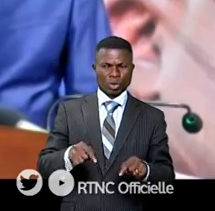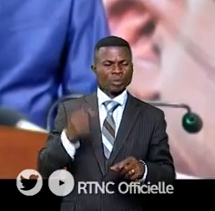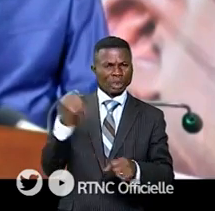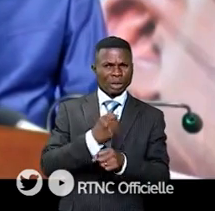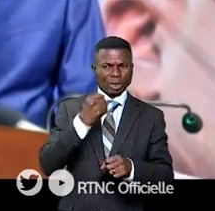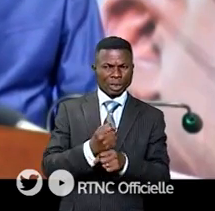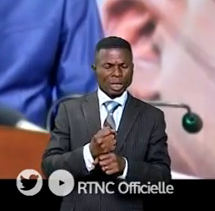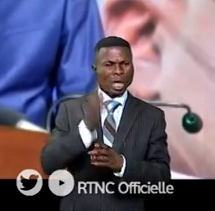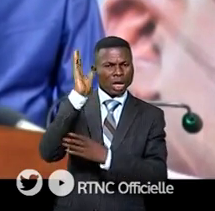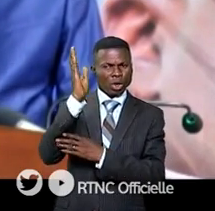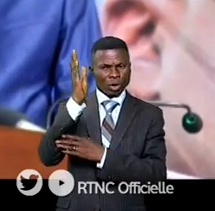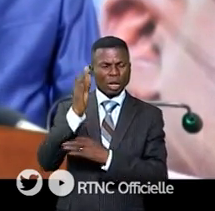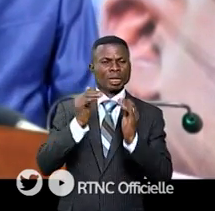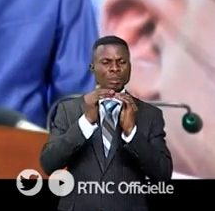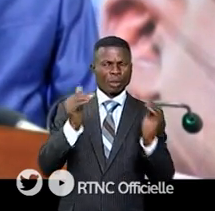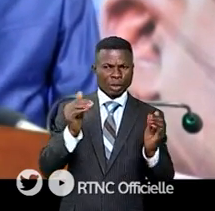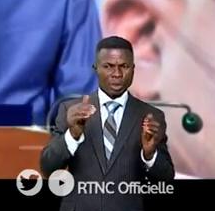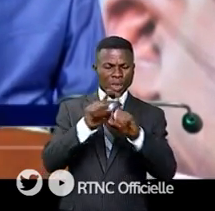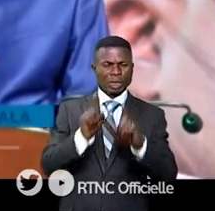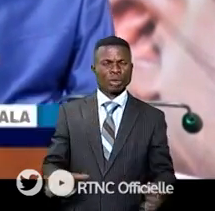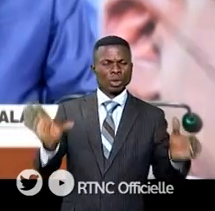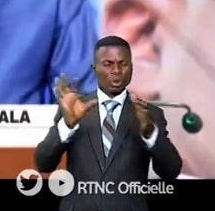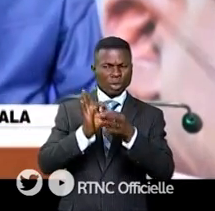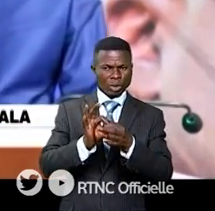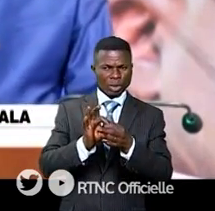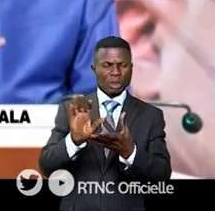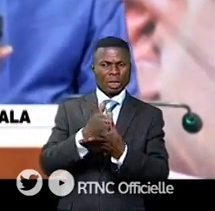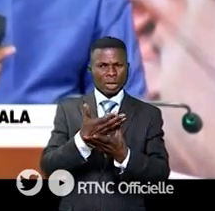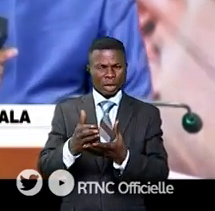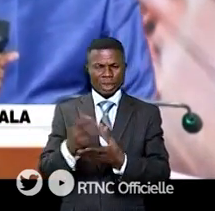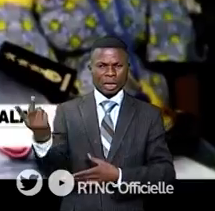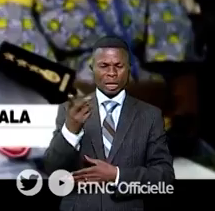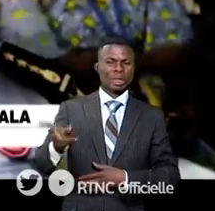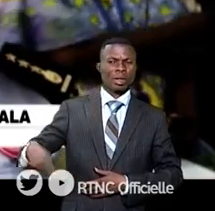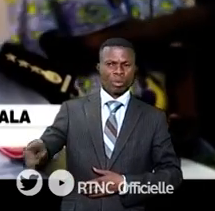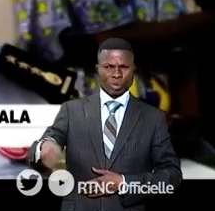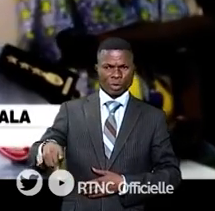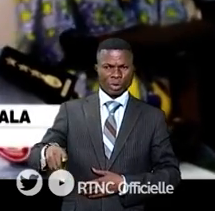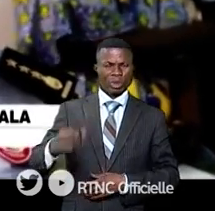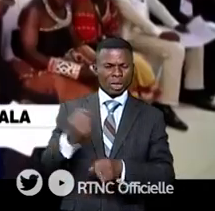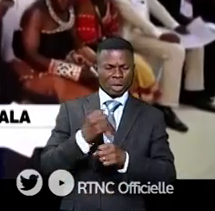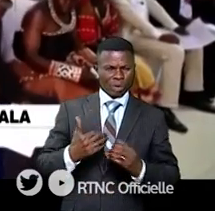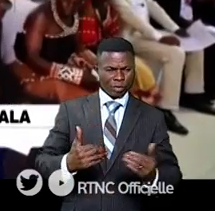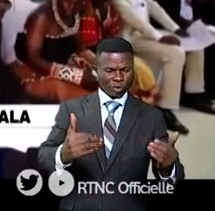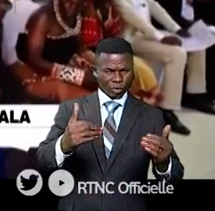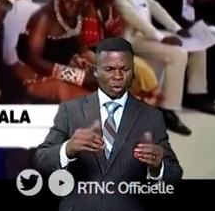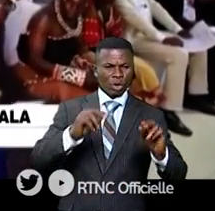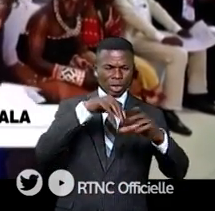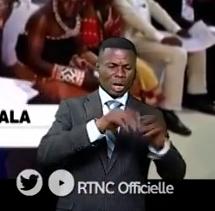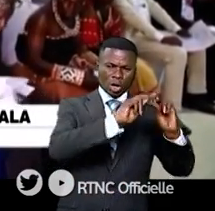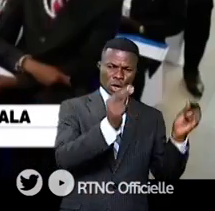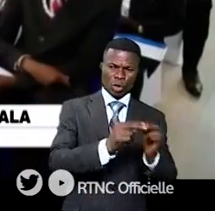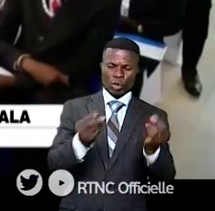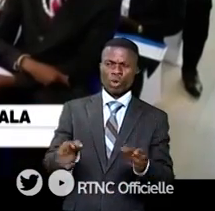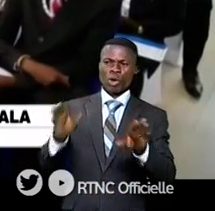travaux de la conférence de paix et de réconciliation entre deux provinces. Les travaux se poursuivront dans les commissions pour une